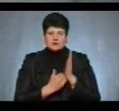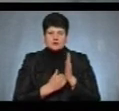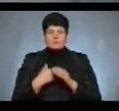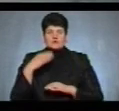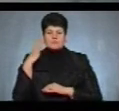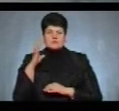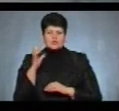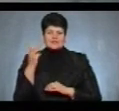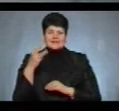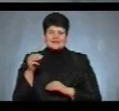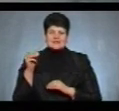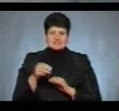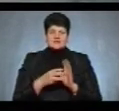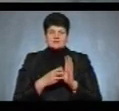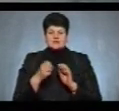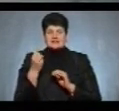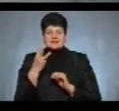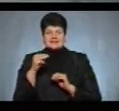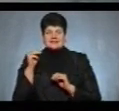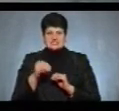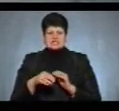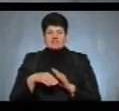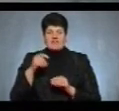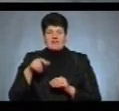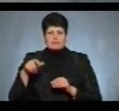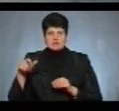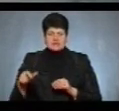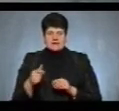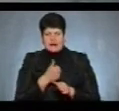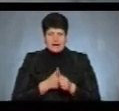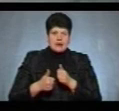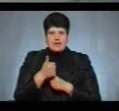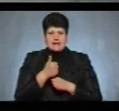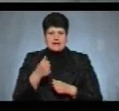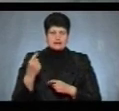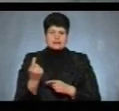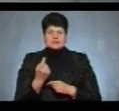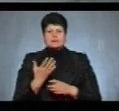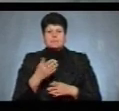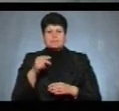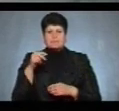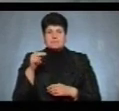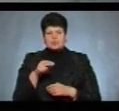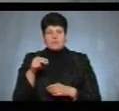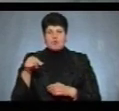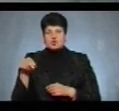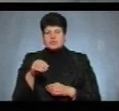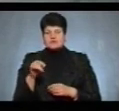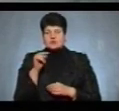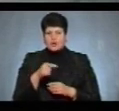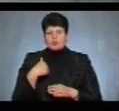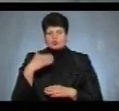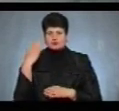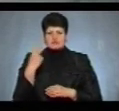530 тисяч із 813 тисяч виборців. Лідирує по 5 територіальних округах області Петро Порошенко. За нього проголосували